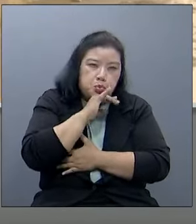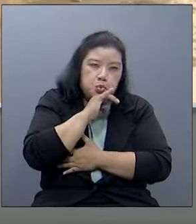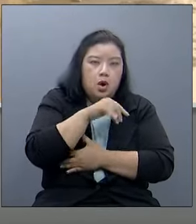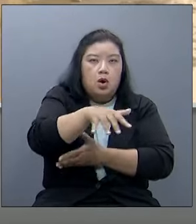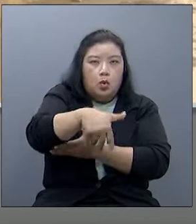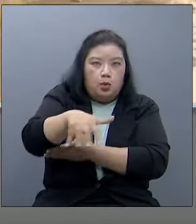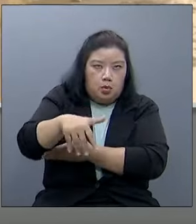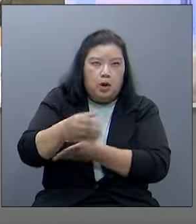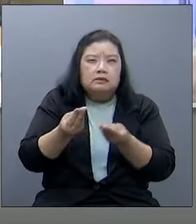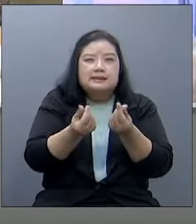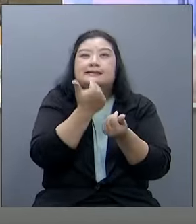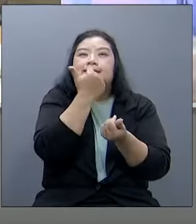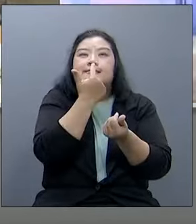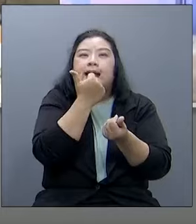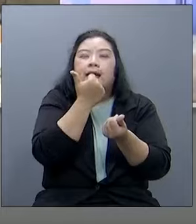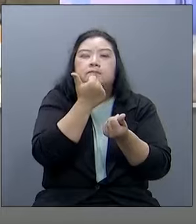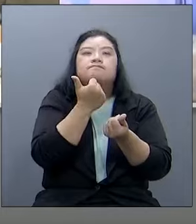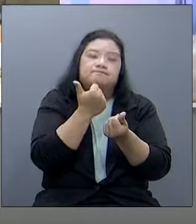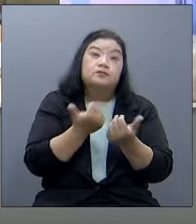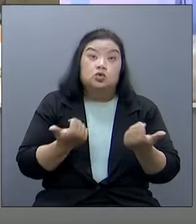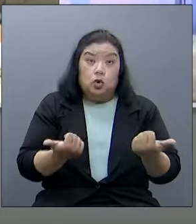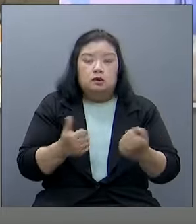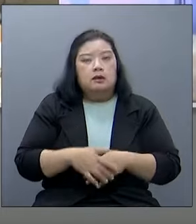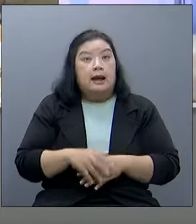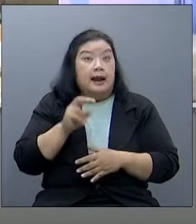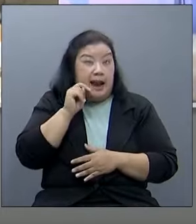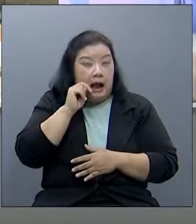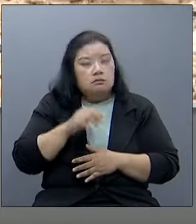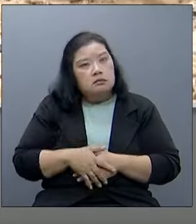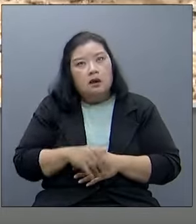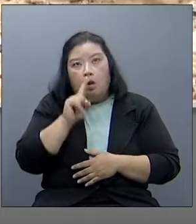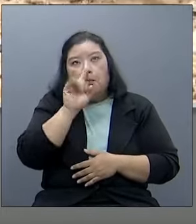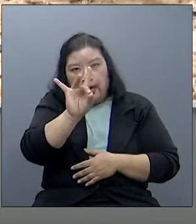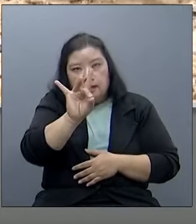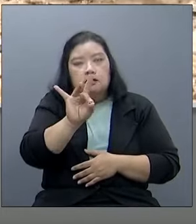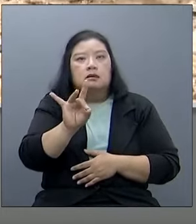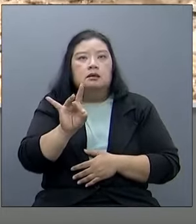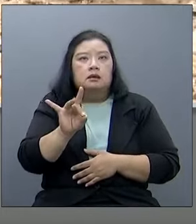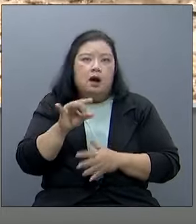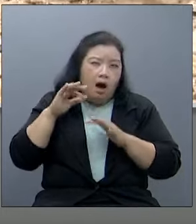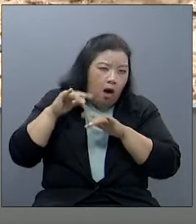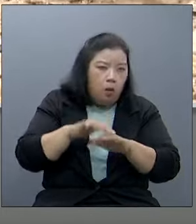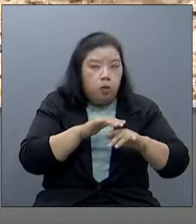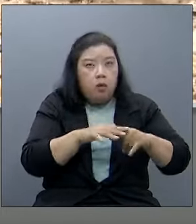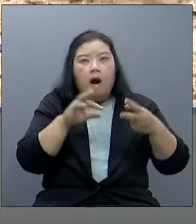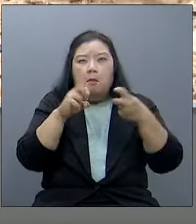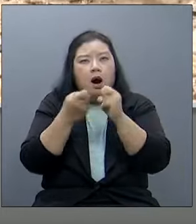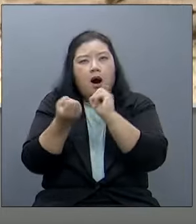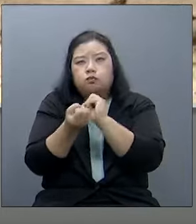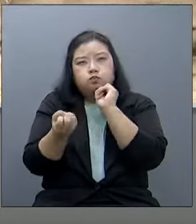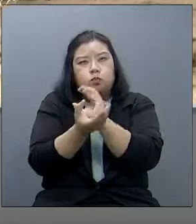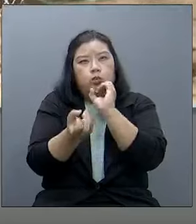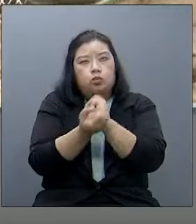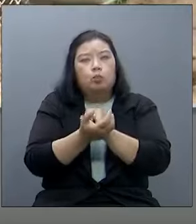ๆจากโครนค่ะ